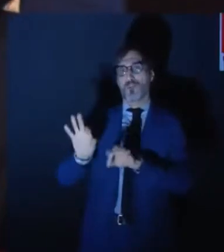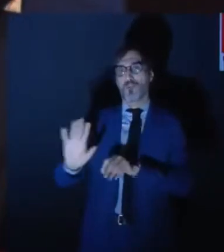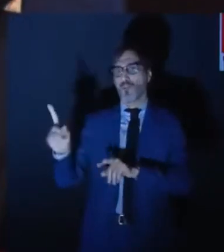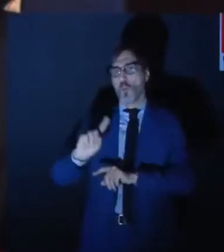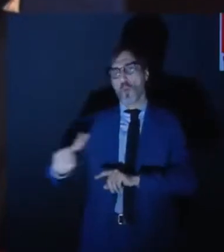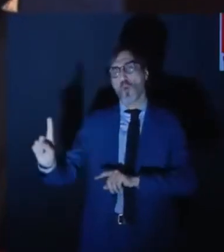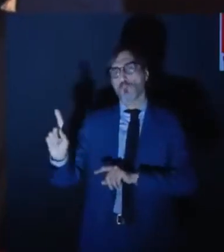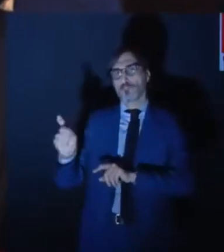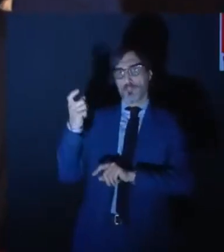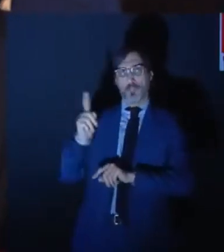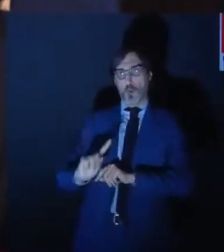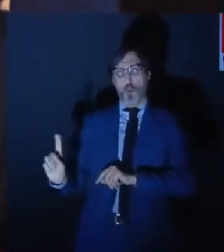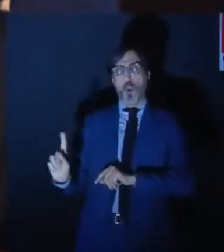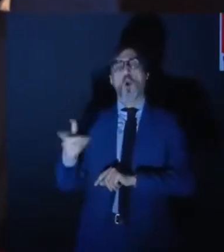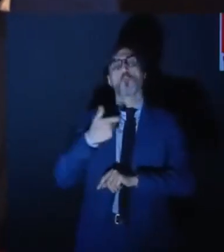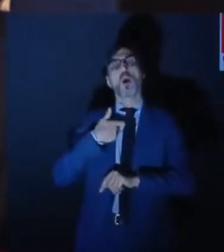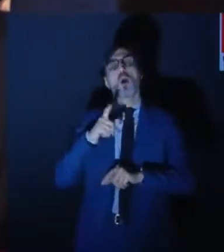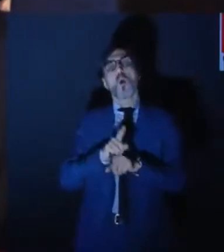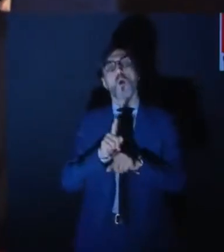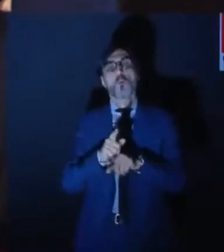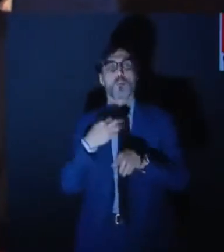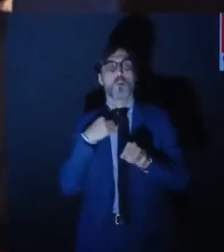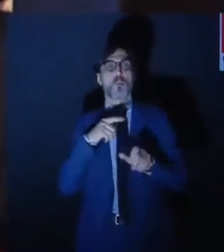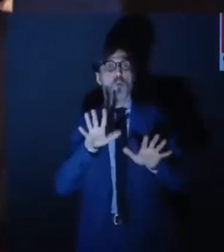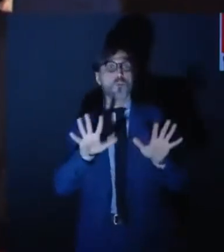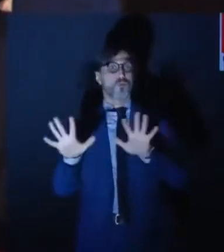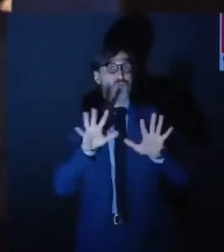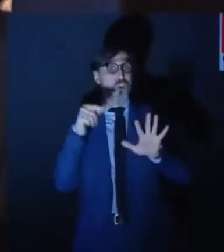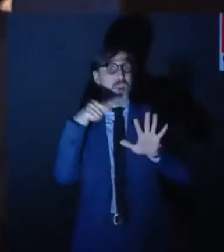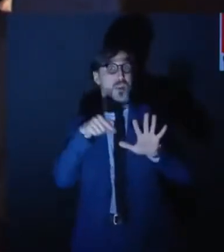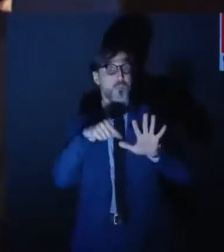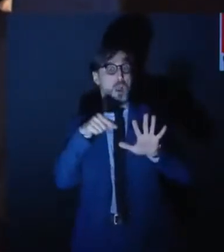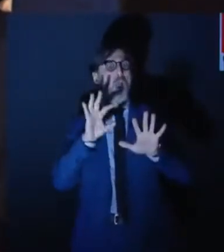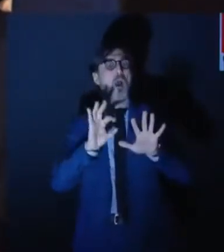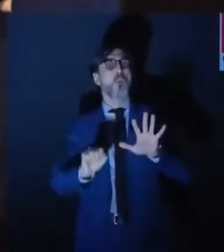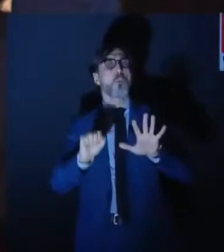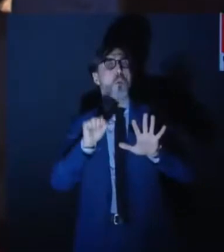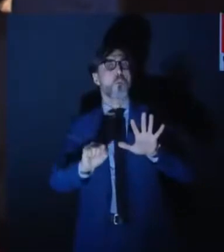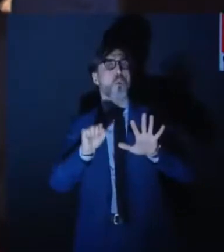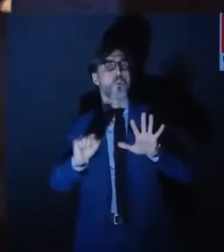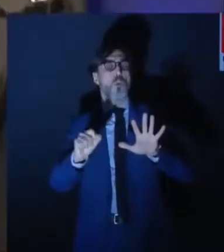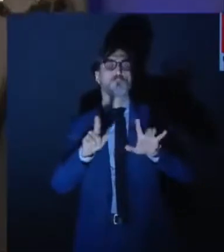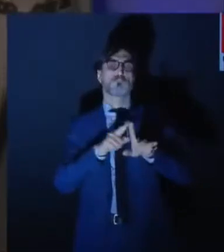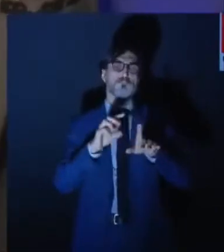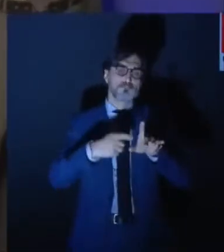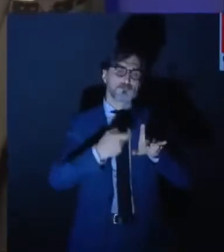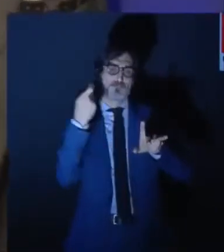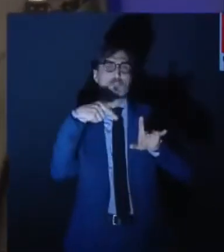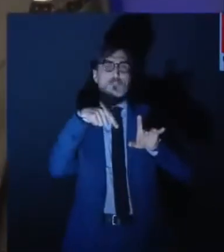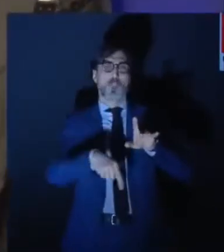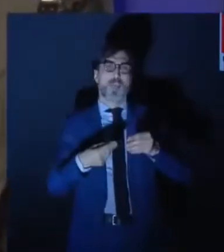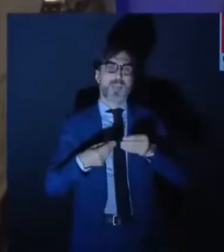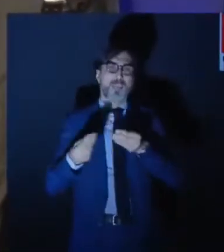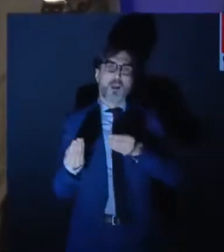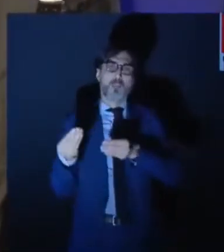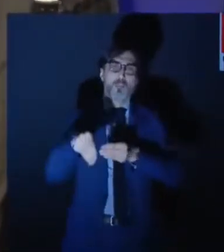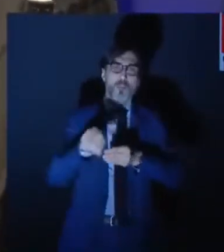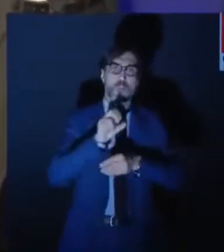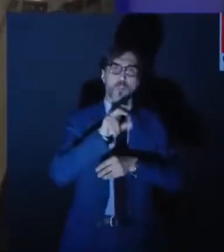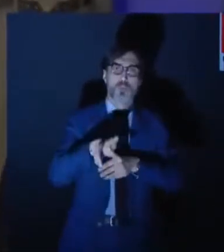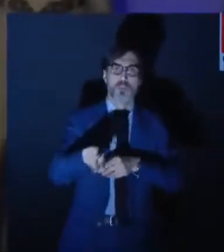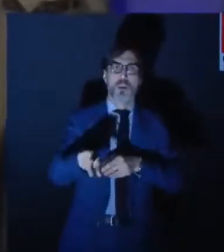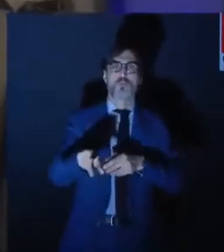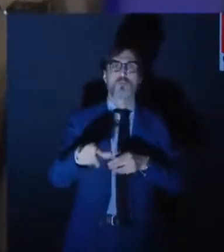abbiamo colto come nel linguaggio cinematografico noi si possa in qualche modo dare qualcosa di più io